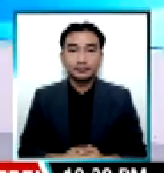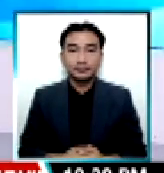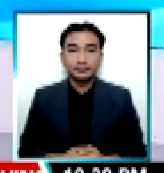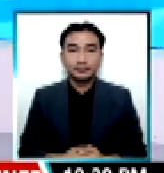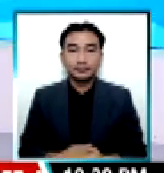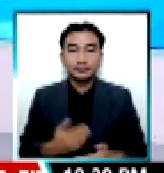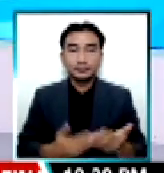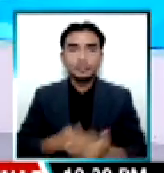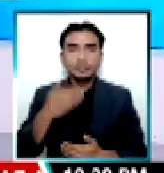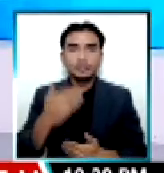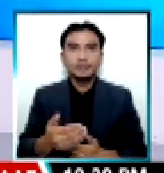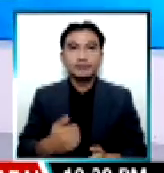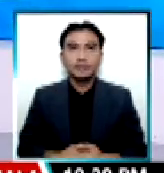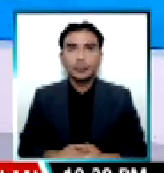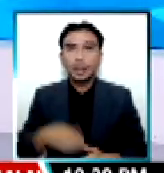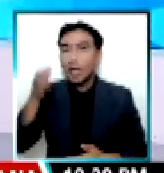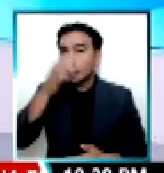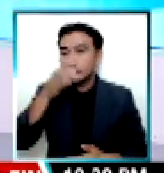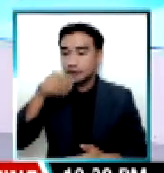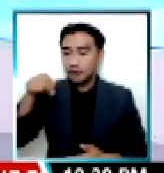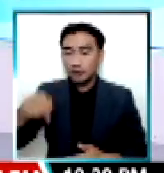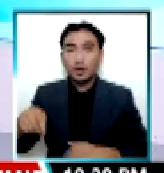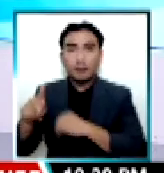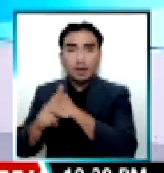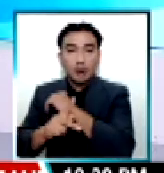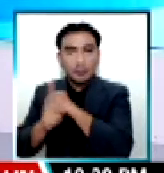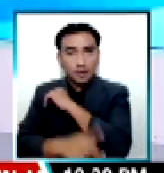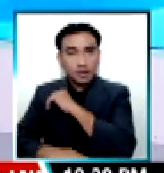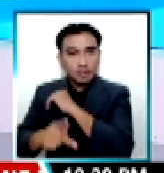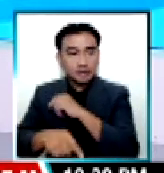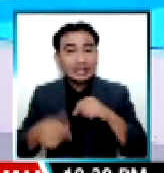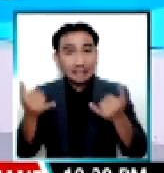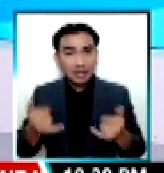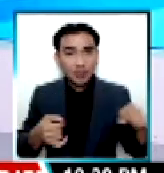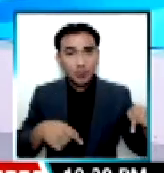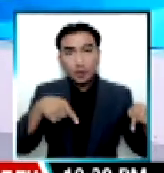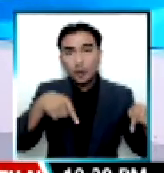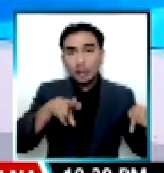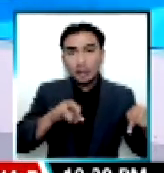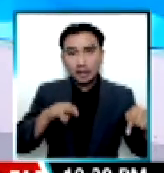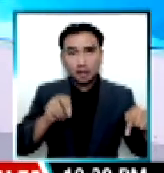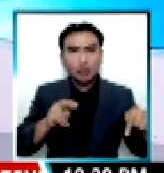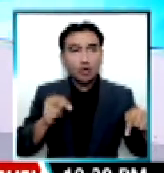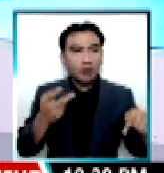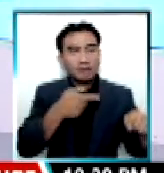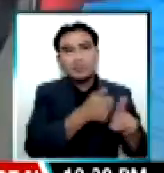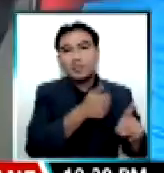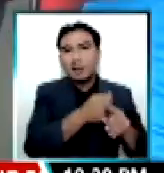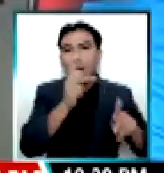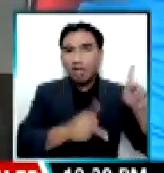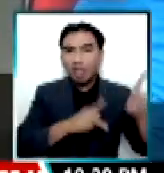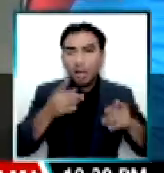Matapos ang Cebu Province, pinag-aaralan na rin ng lokal na pamahalaan ng Quirino ang optional na pagsusuot ng face mask. Sabi ni